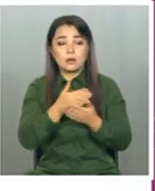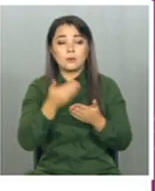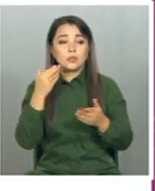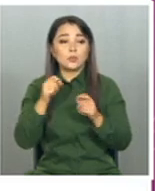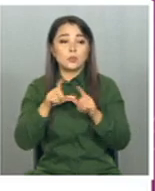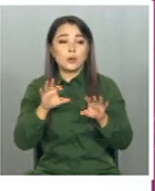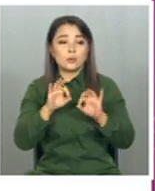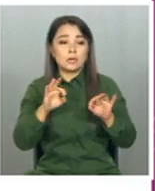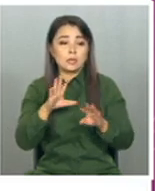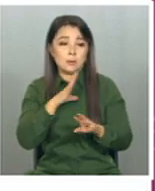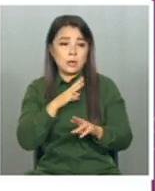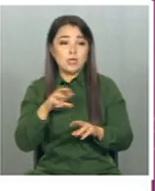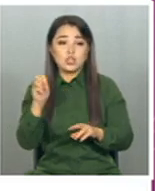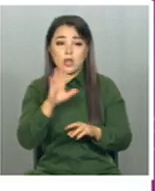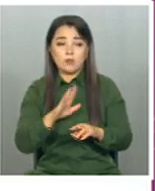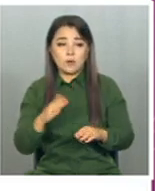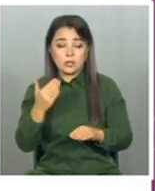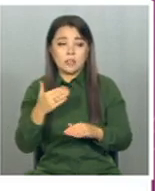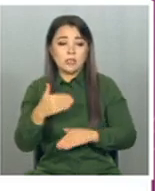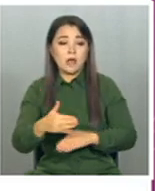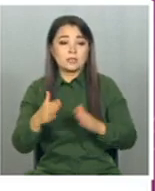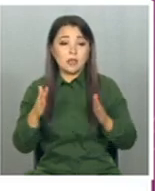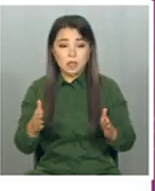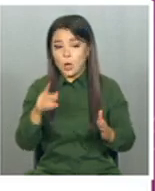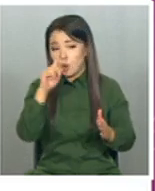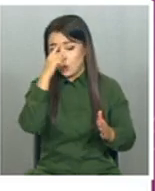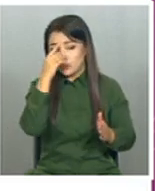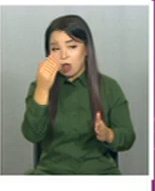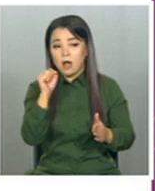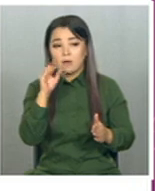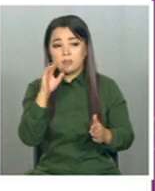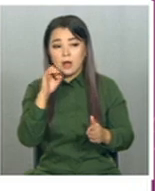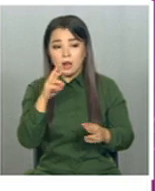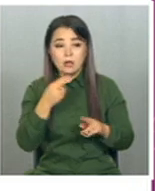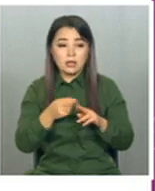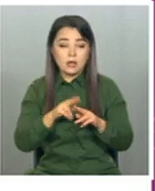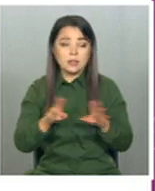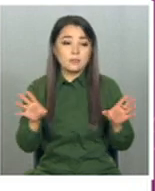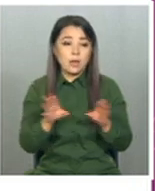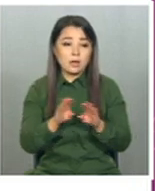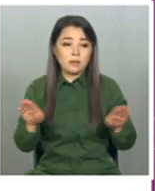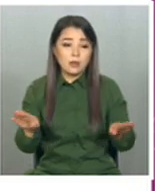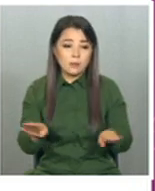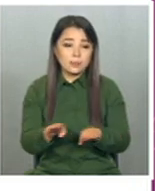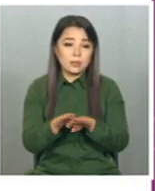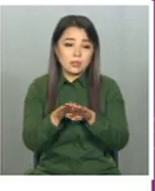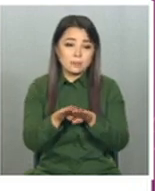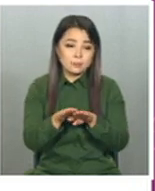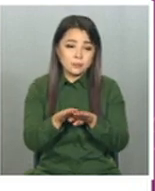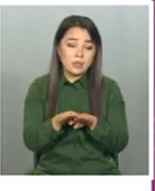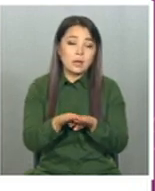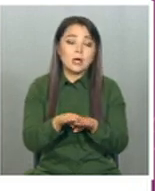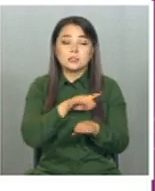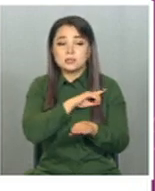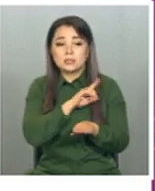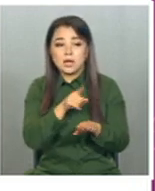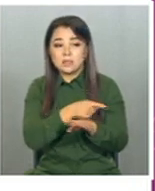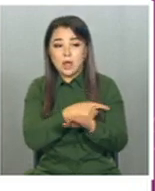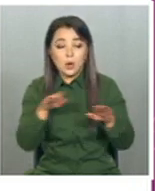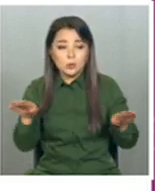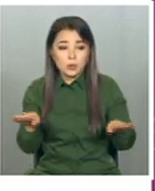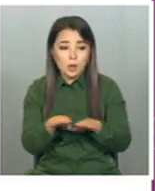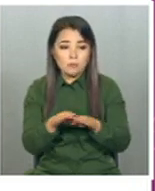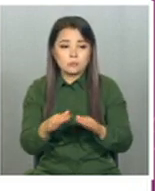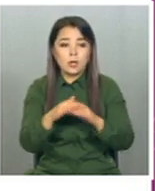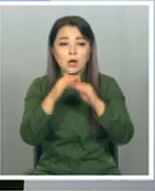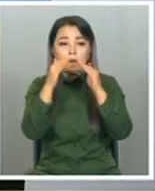болатынмын. Еуразия тақтасы мен Үнді Аустралия тақтасы екеуі де материктік тақта қатты соқтығысқан кезде пайда